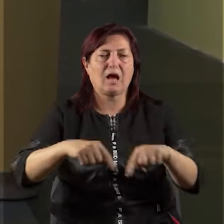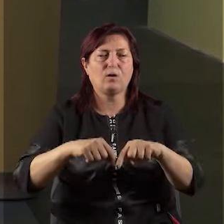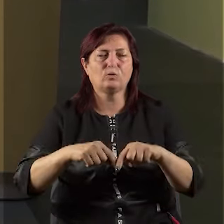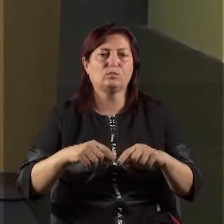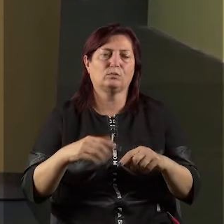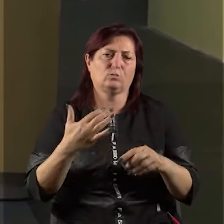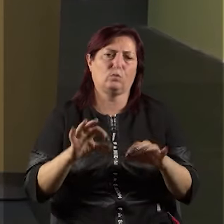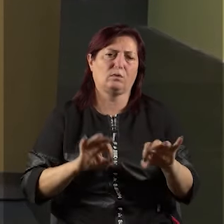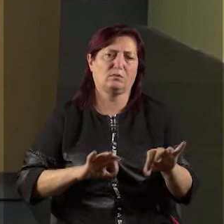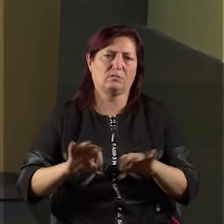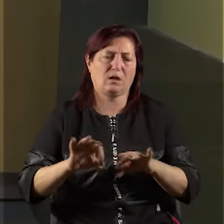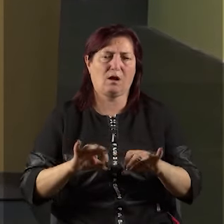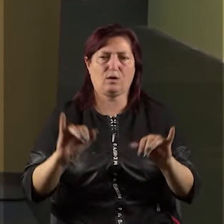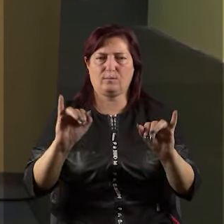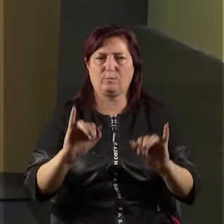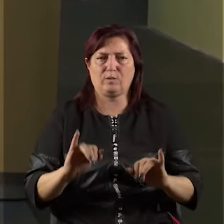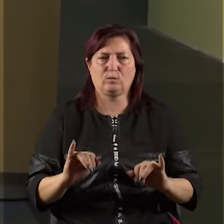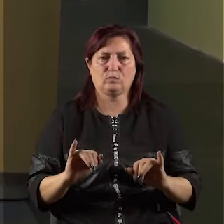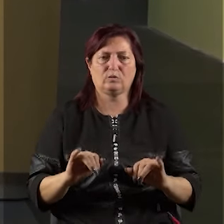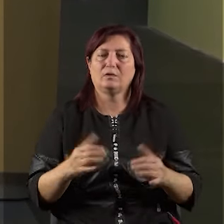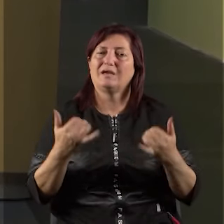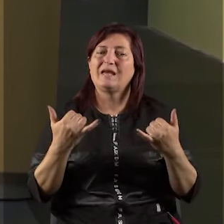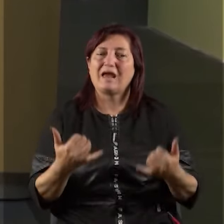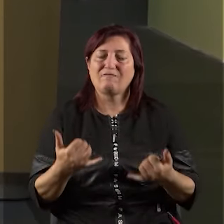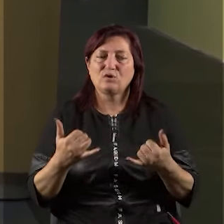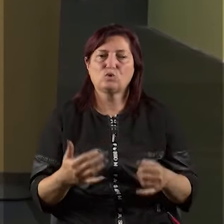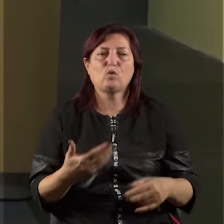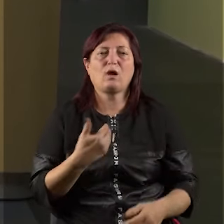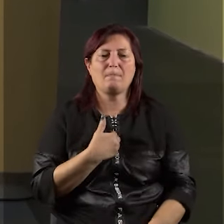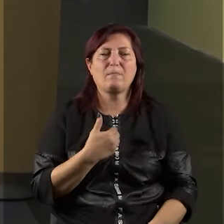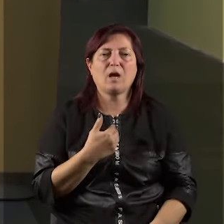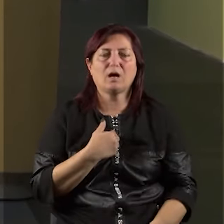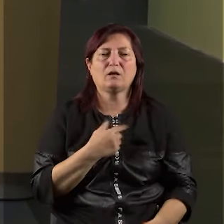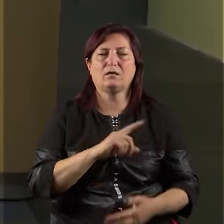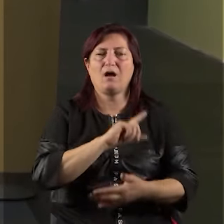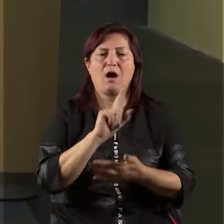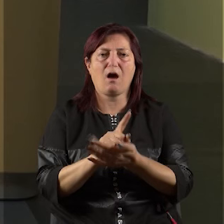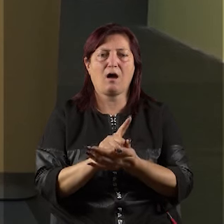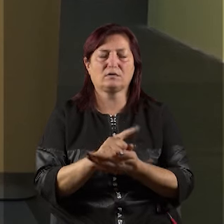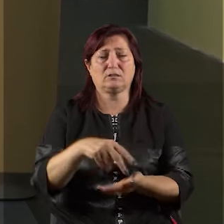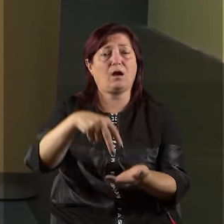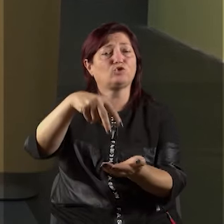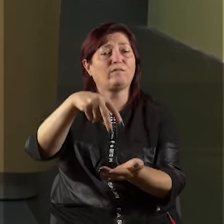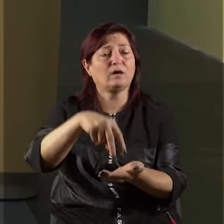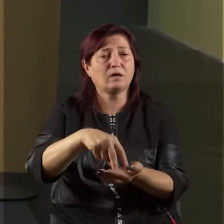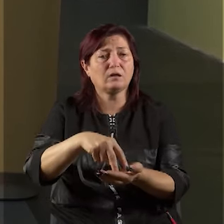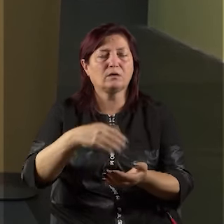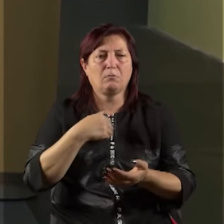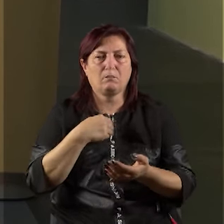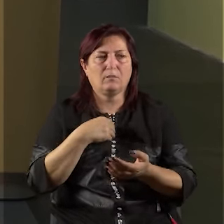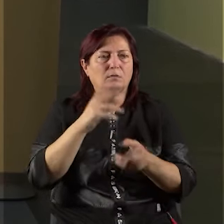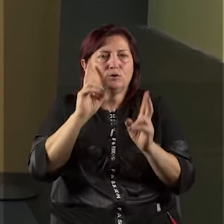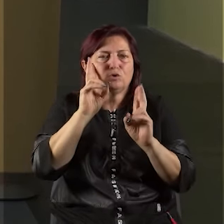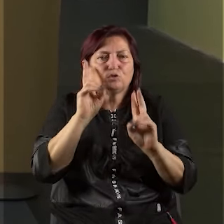ասած, նախագծի բնույթը, եւ այսօր մենք այն հարցի առջև ենք կանգնած, մենք անտեղյակ